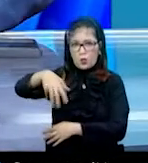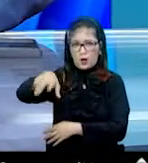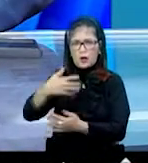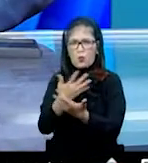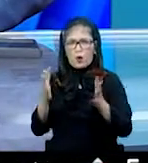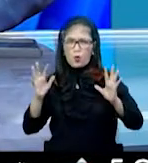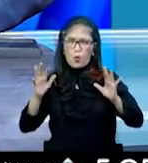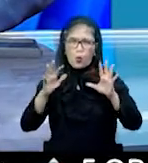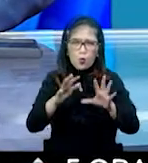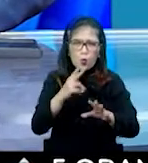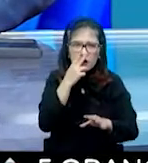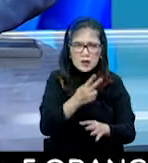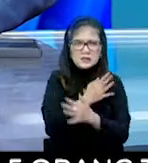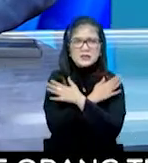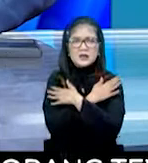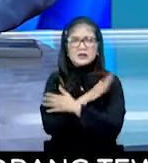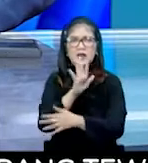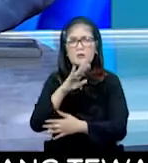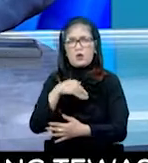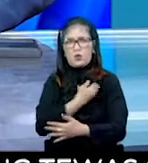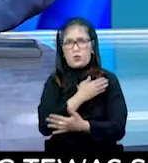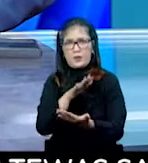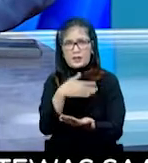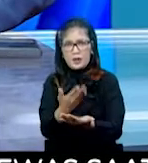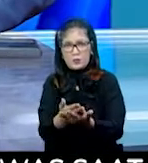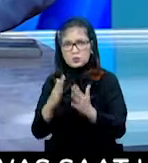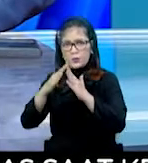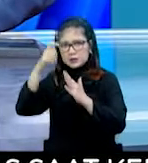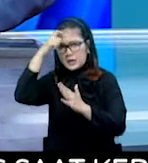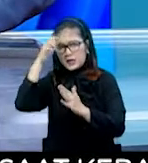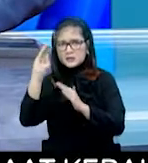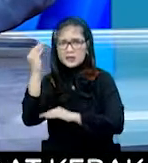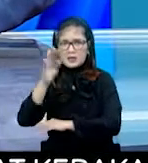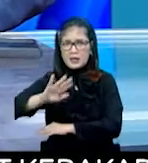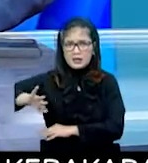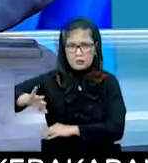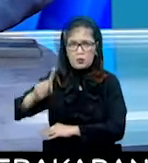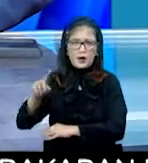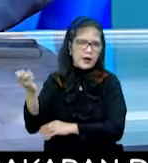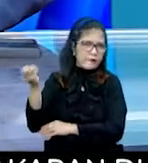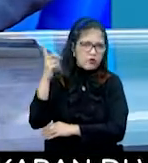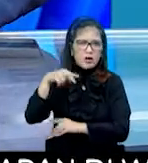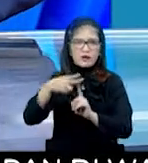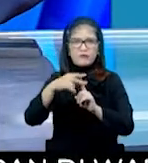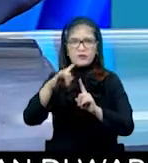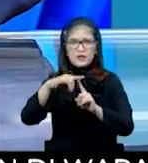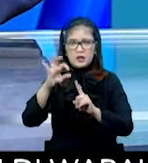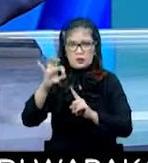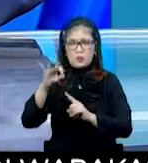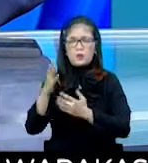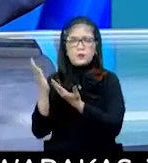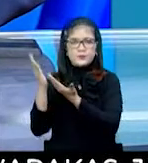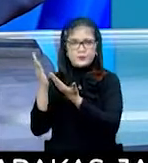jenazah kelima korban tewas diotopsi di Rumah Sakit Polri Kramat Jati, Jakarta Timur. Berikut laporan selengkapnya dari Vito